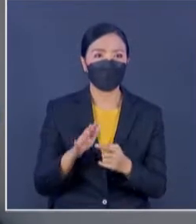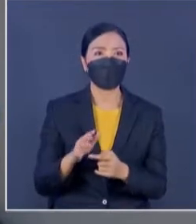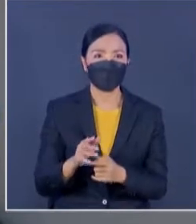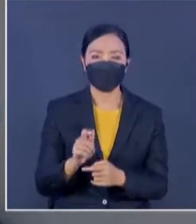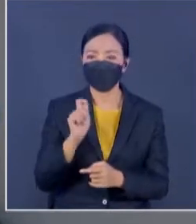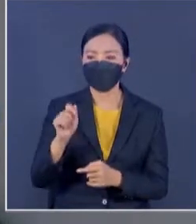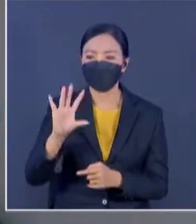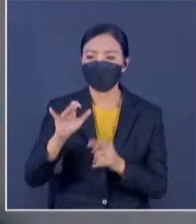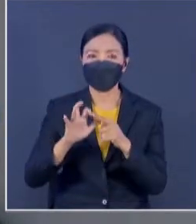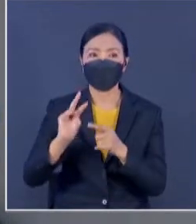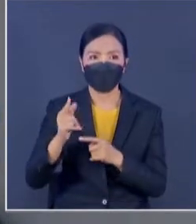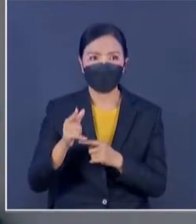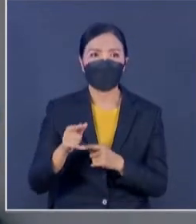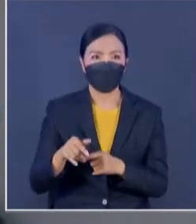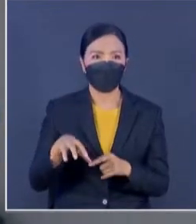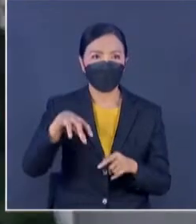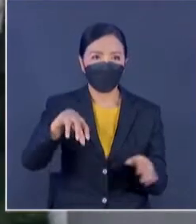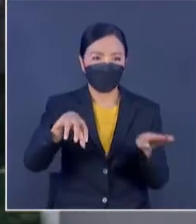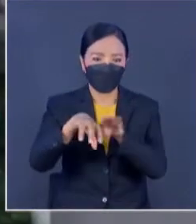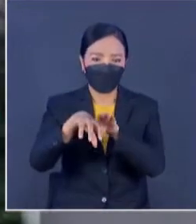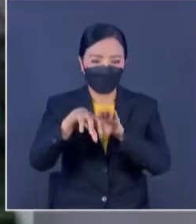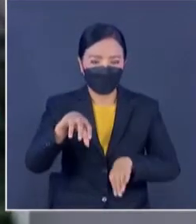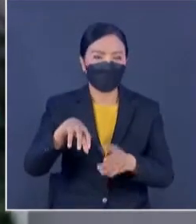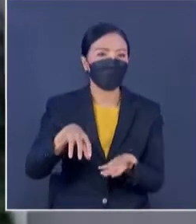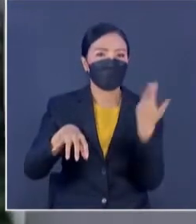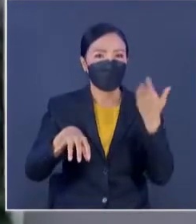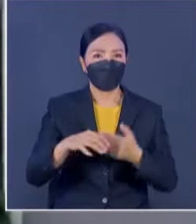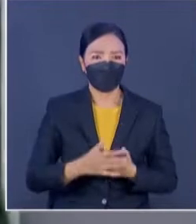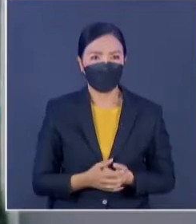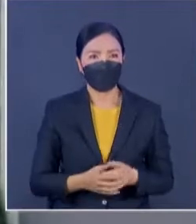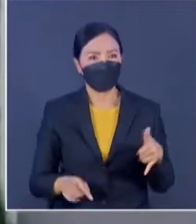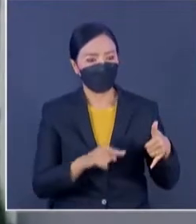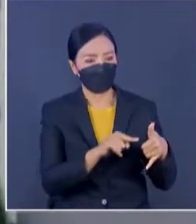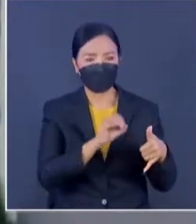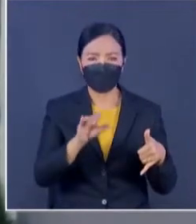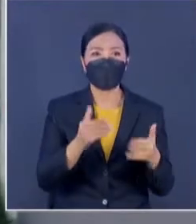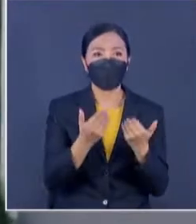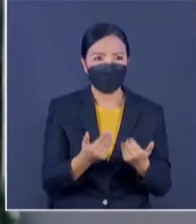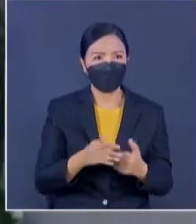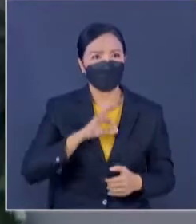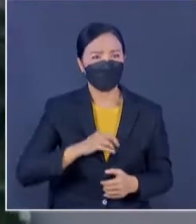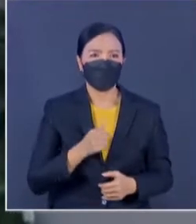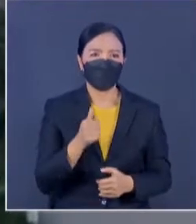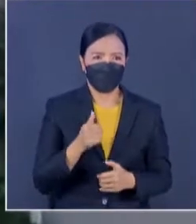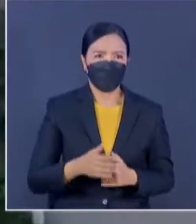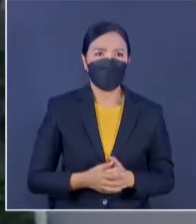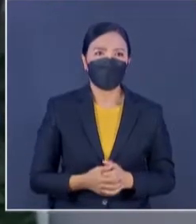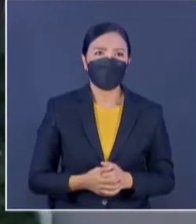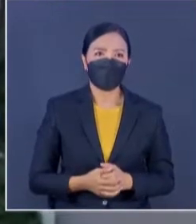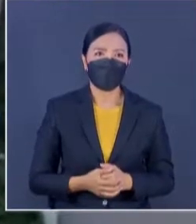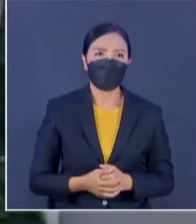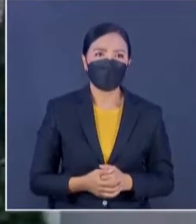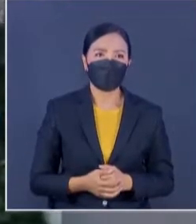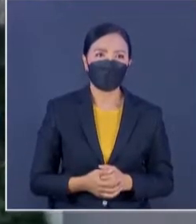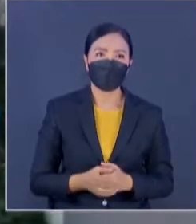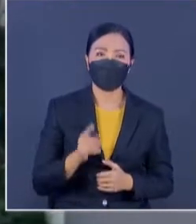ช่างมาทำการรื้อหลังคาโรงรถเจ้าปัญหานี้ออกแล้วนะครับนายธวัชชัยบอกว่าตอนนี้ก็รู้สึกดีครับที่โรงร